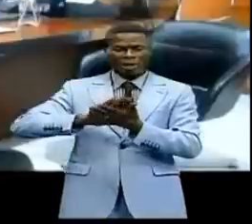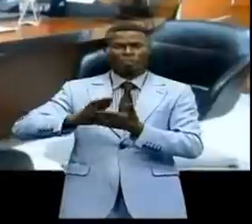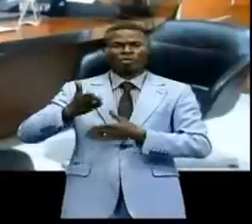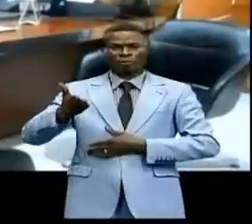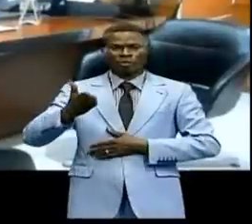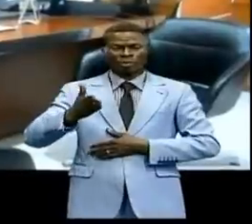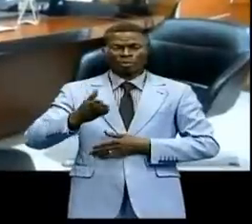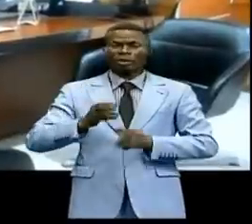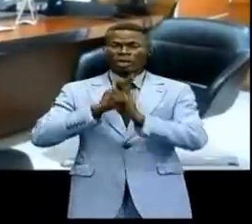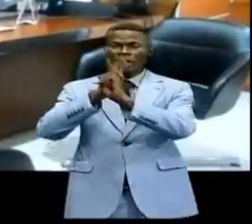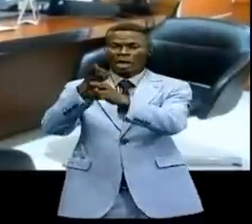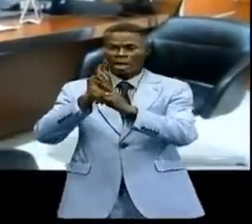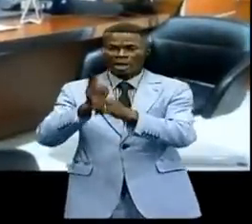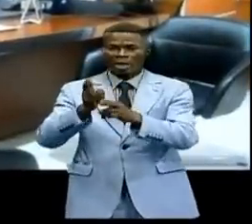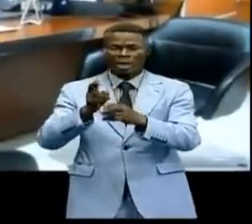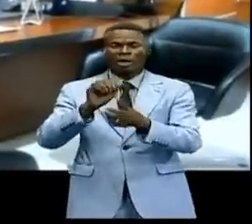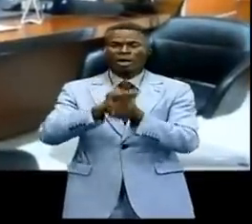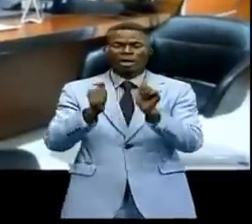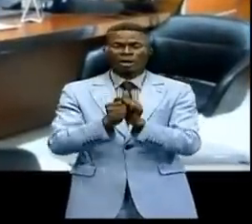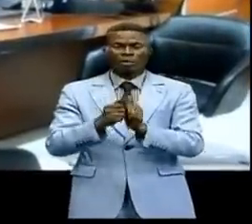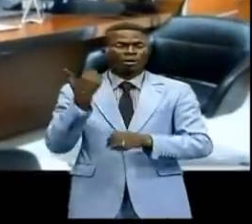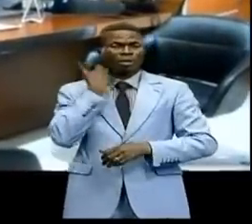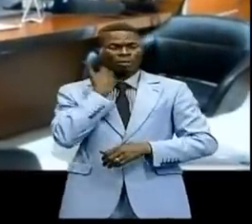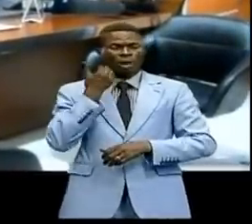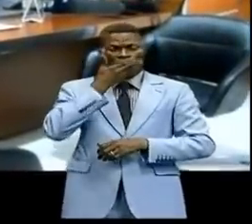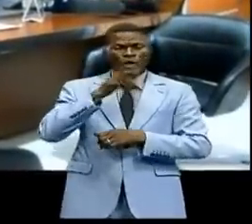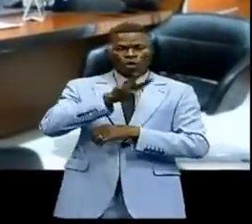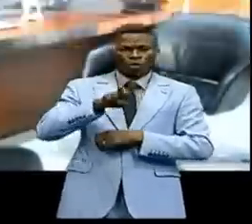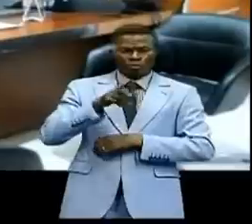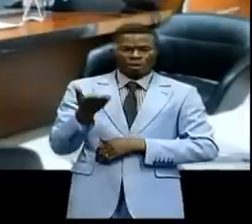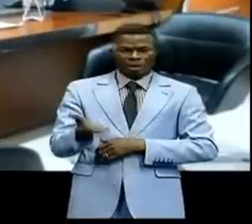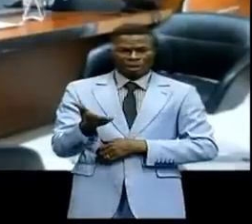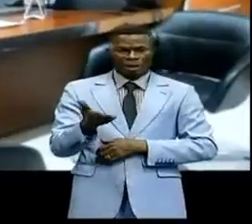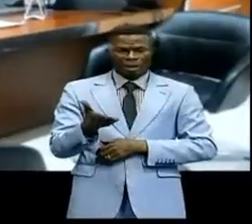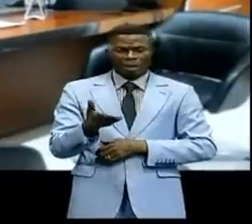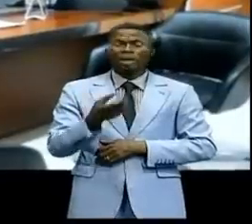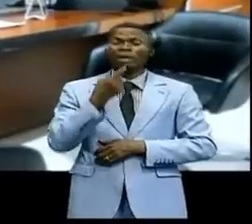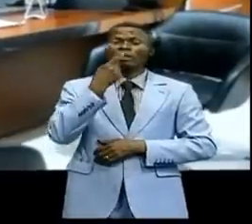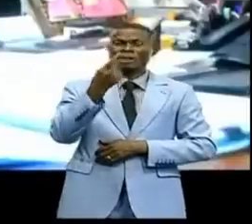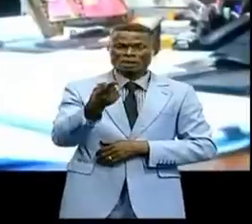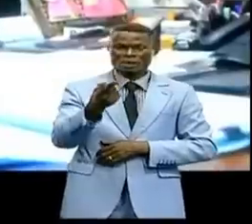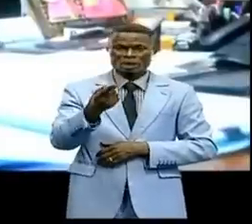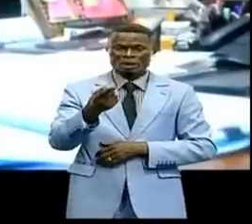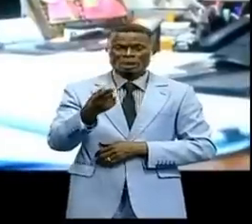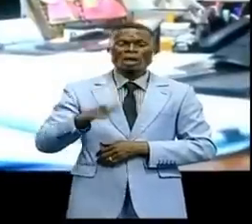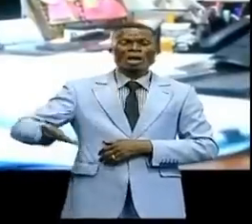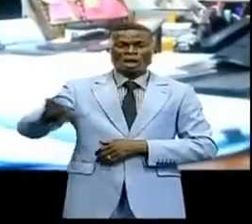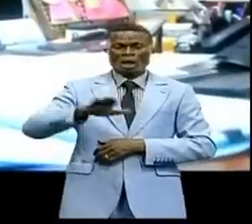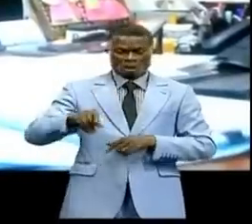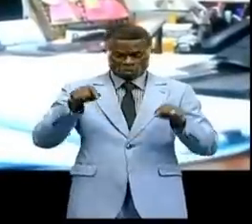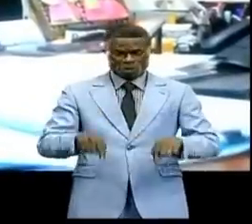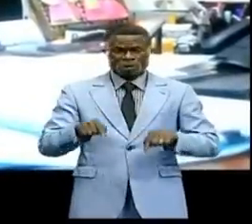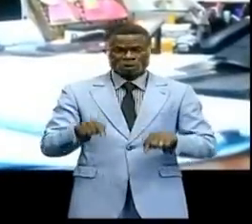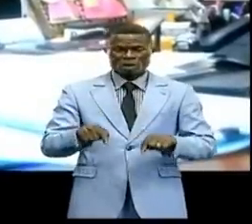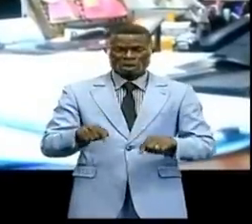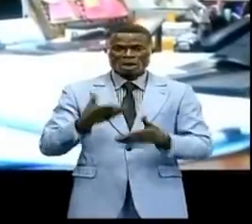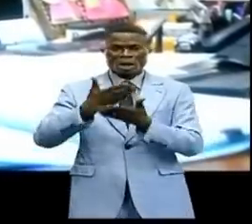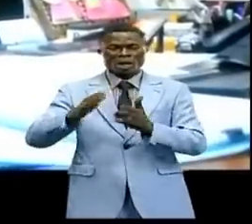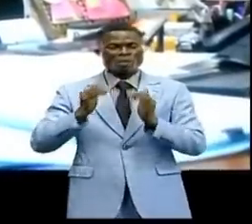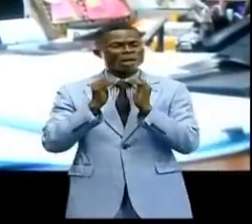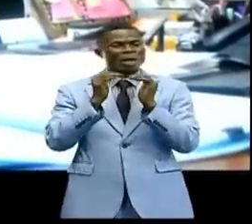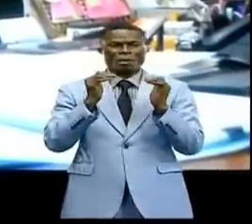a présenté la situation liée à la pandémie à Covid-19. Il a indiqué que le pays est présentement dans une phase